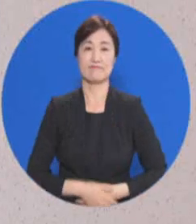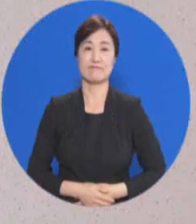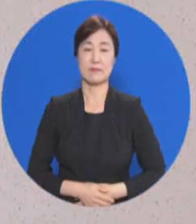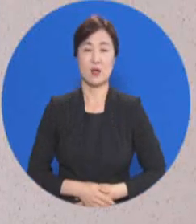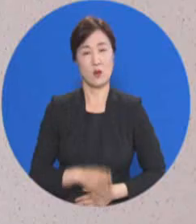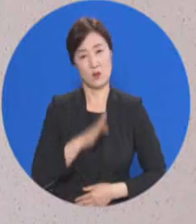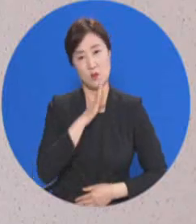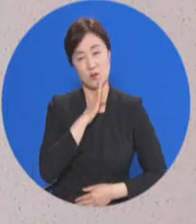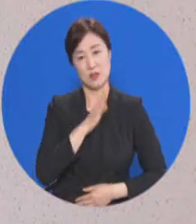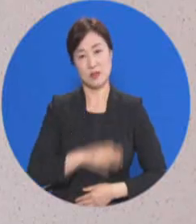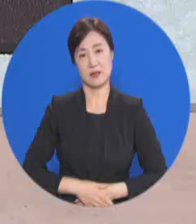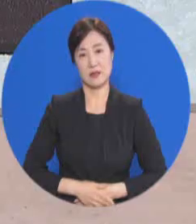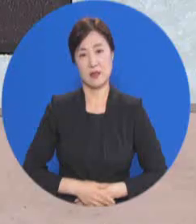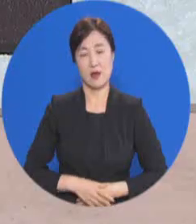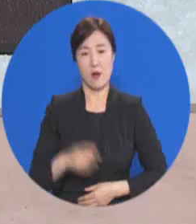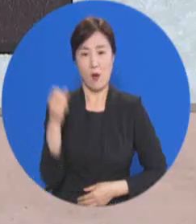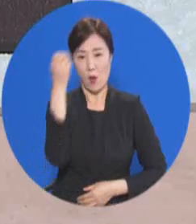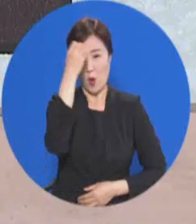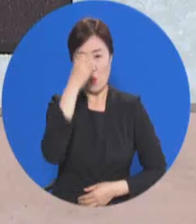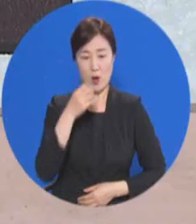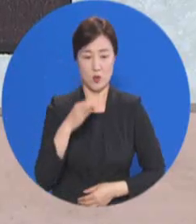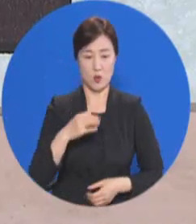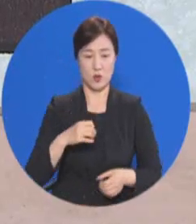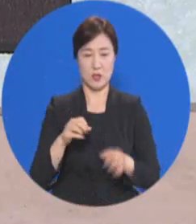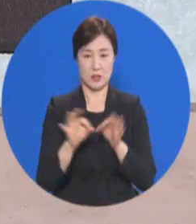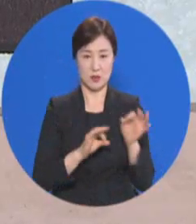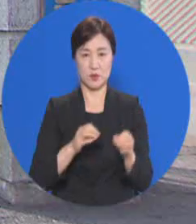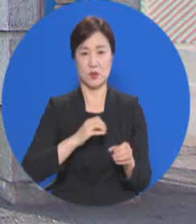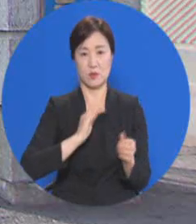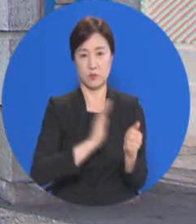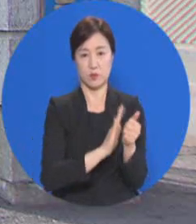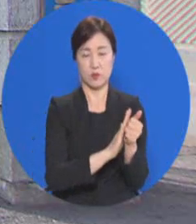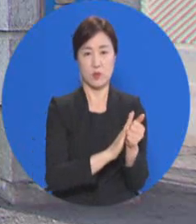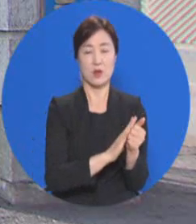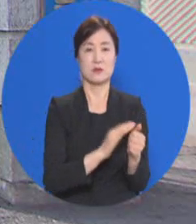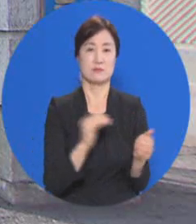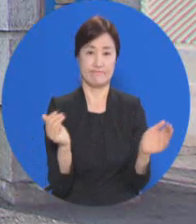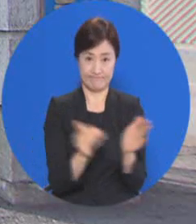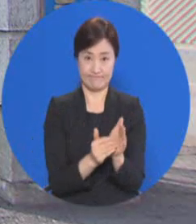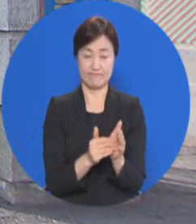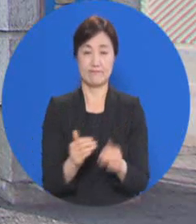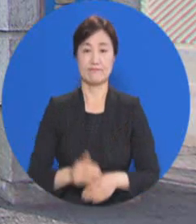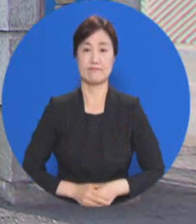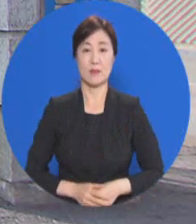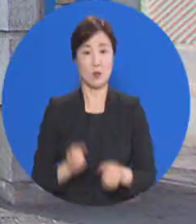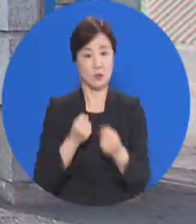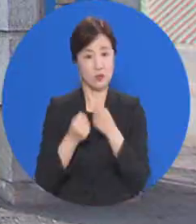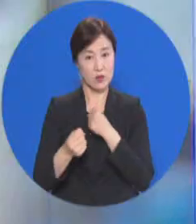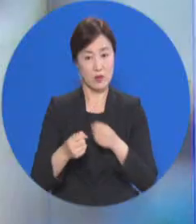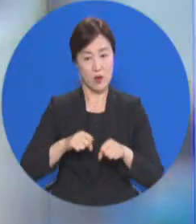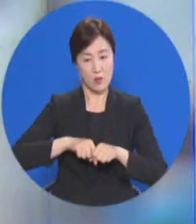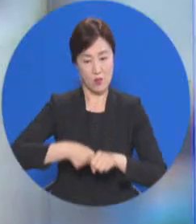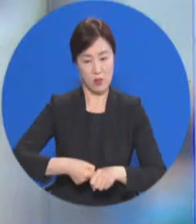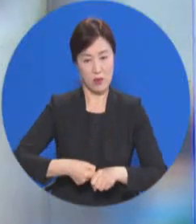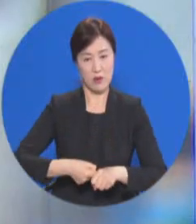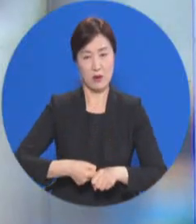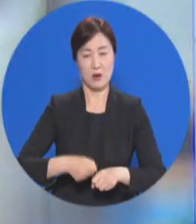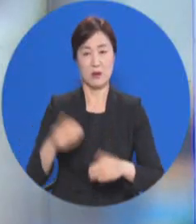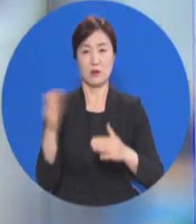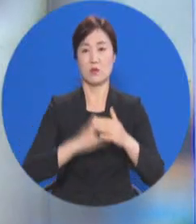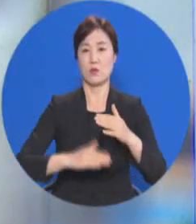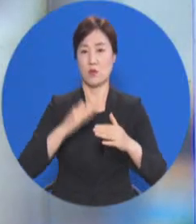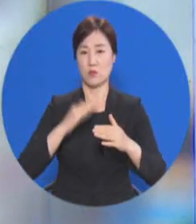사실상 수억 원의 혈세가 확인 절차도 없이 엉뚱한 상인회를 통해 집행된 상황. 그럼에도 징계 절차는 담당